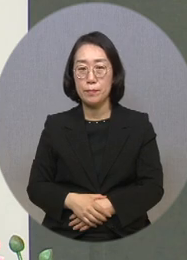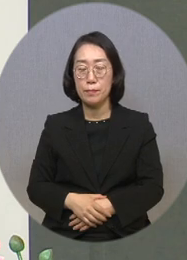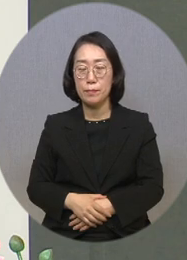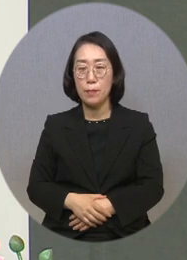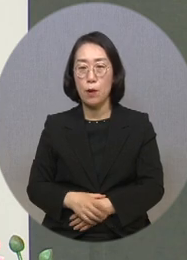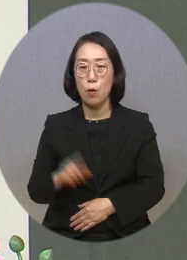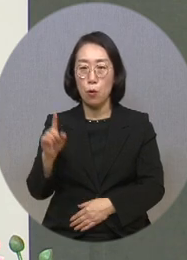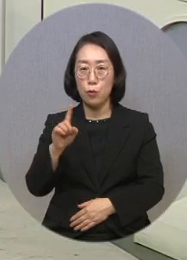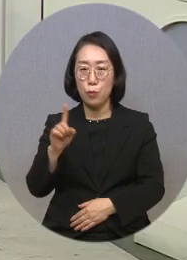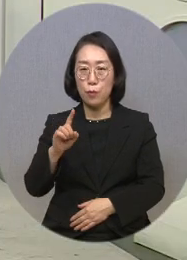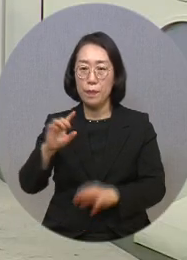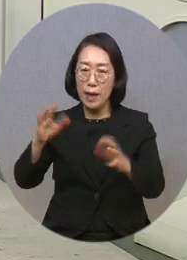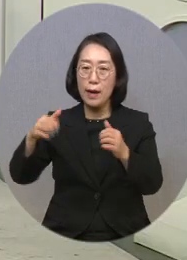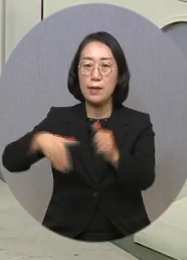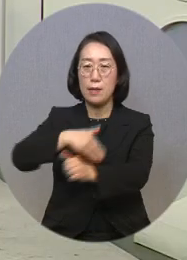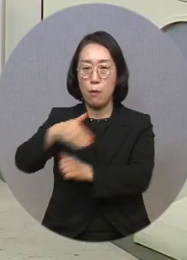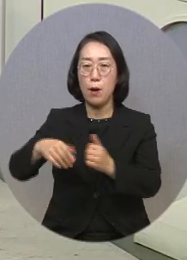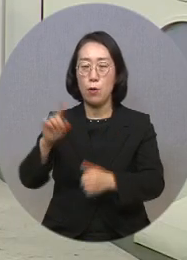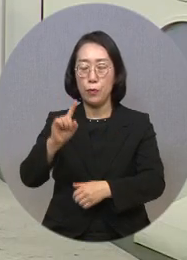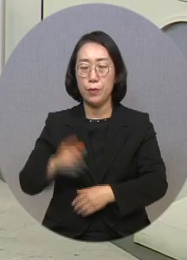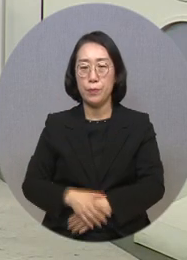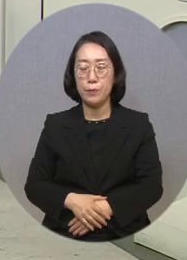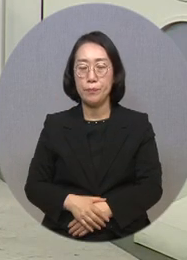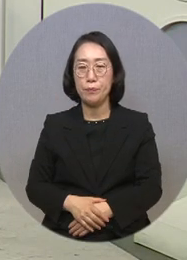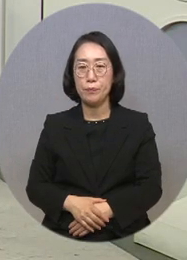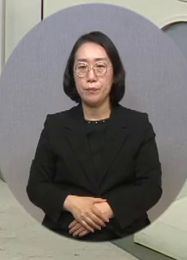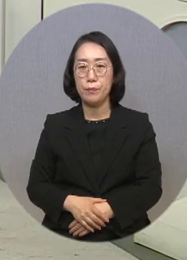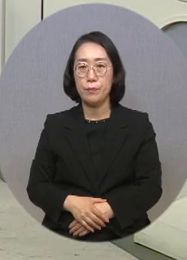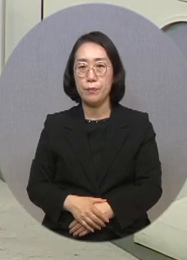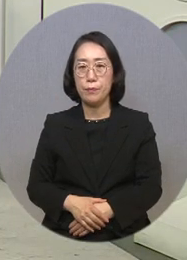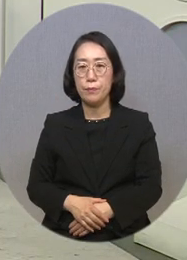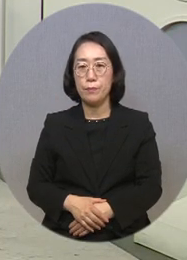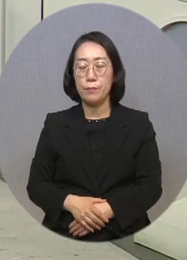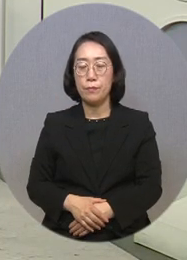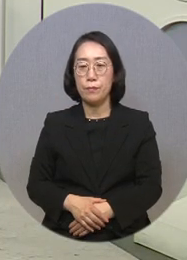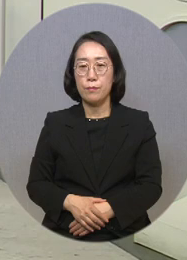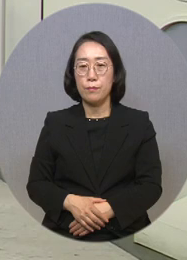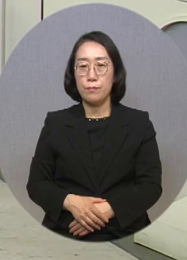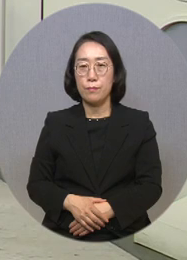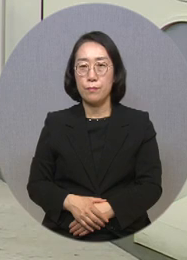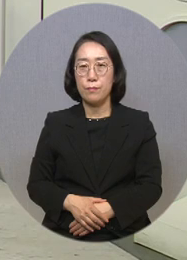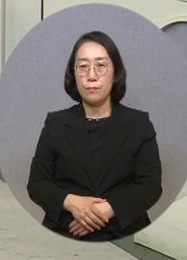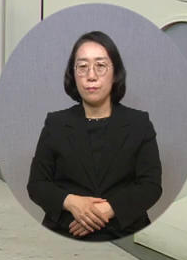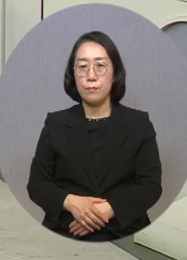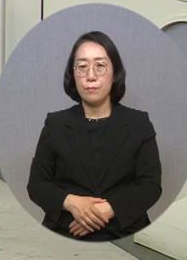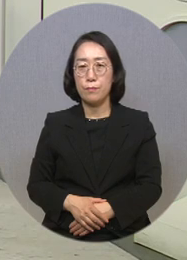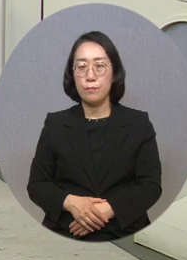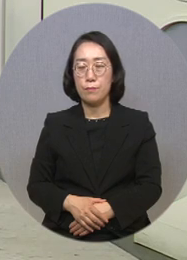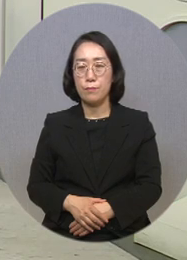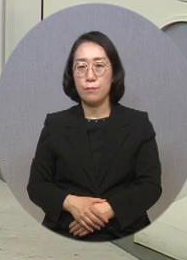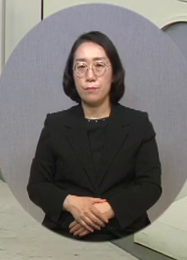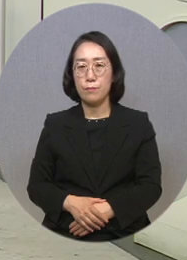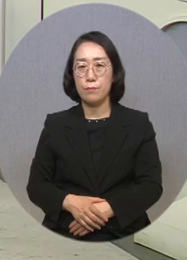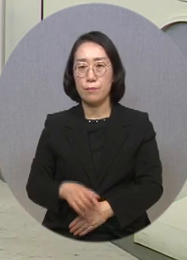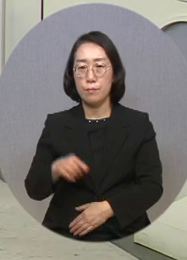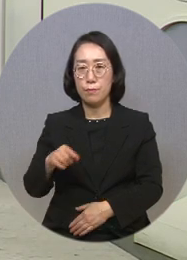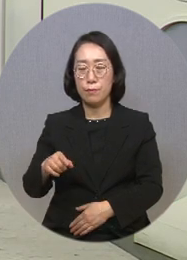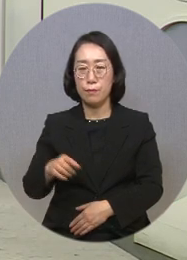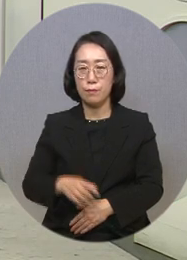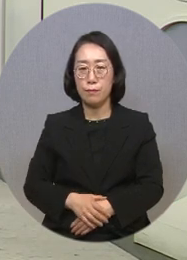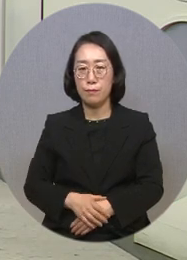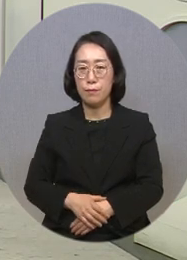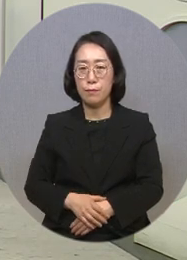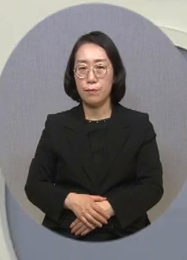구군이 어떨까요? 그 2022년 그 우리가 새우는 굉장히 유화한